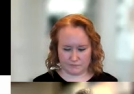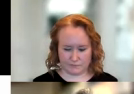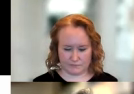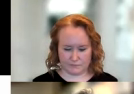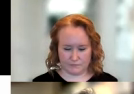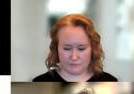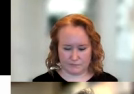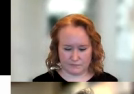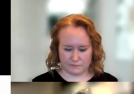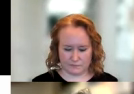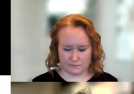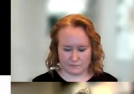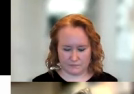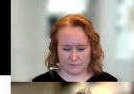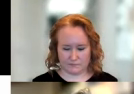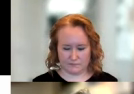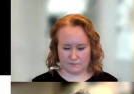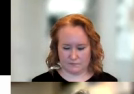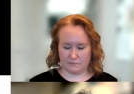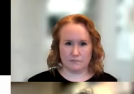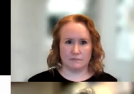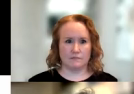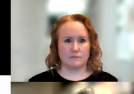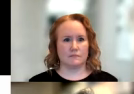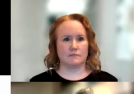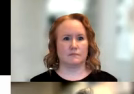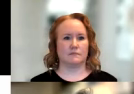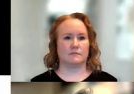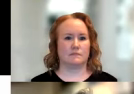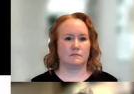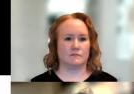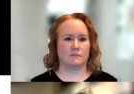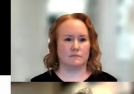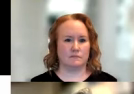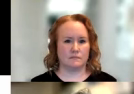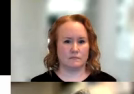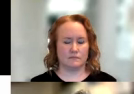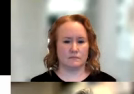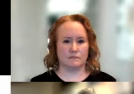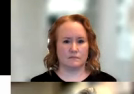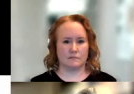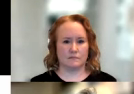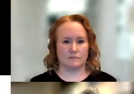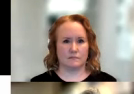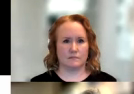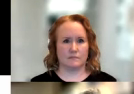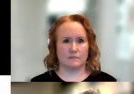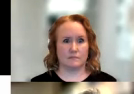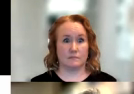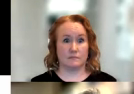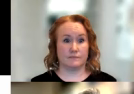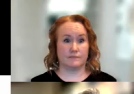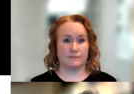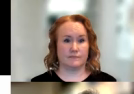digitalisering, arbeid, design og innovasjon og også et nytt tema, språk og demokratisk infrastruktur.